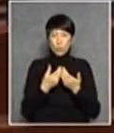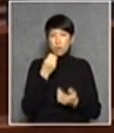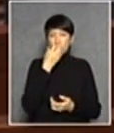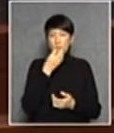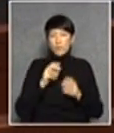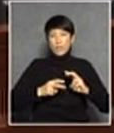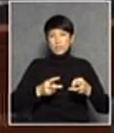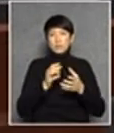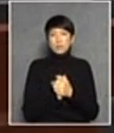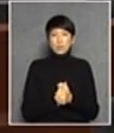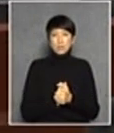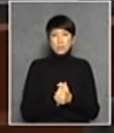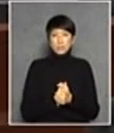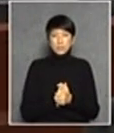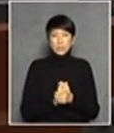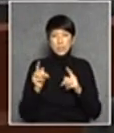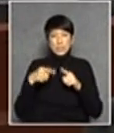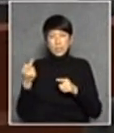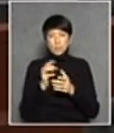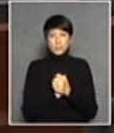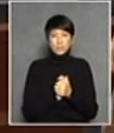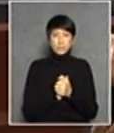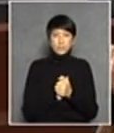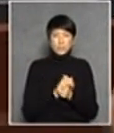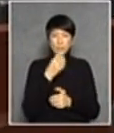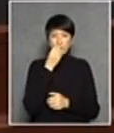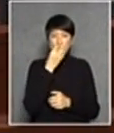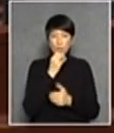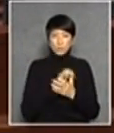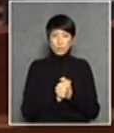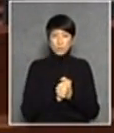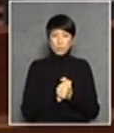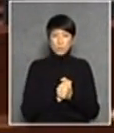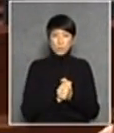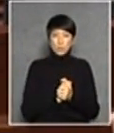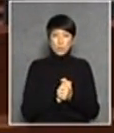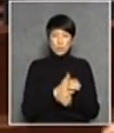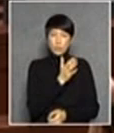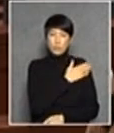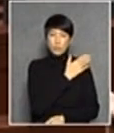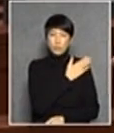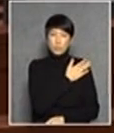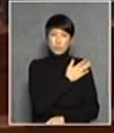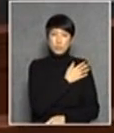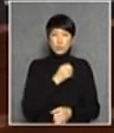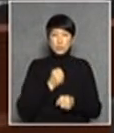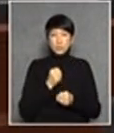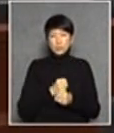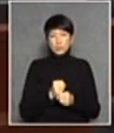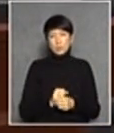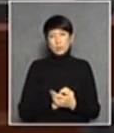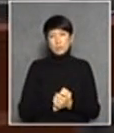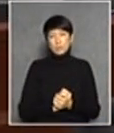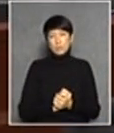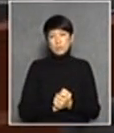學的發展。另外呢，也都是香港作為東道主，好好看看你有100多個